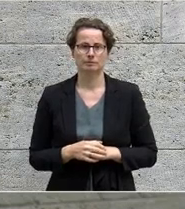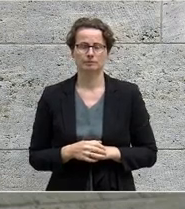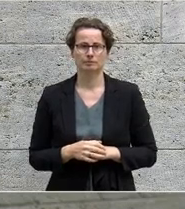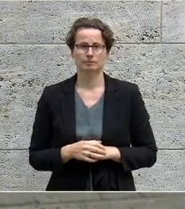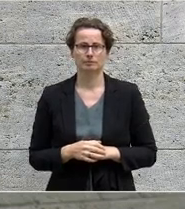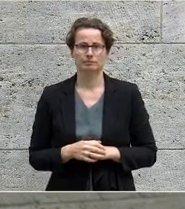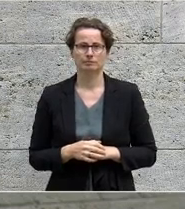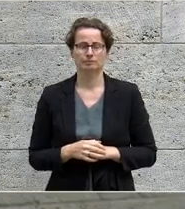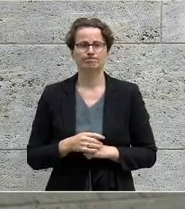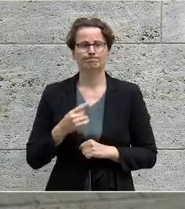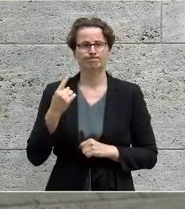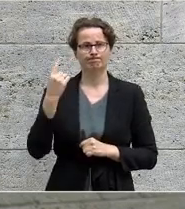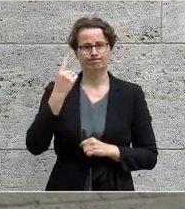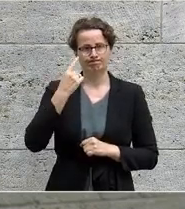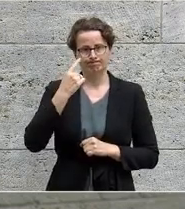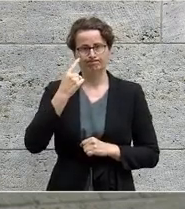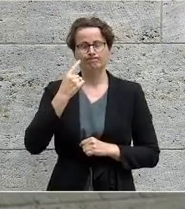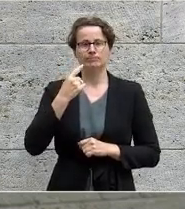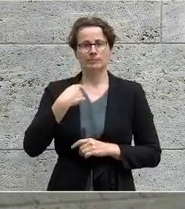Eine Mahnung an uns Deutsche,